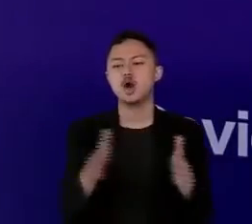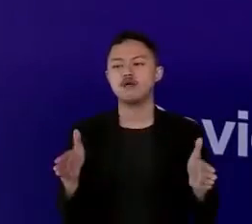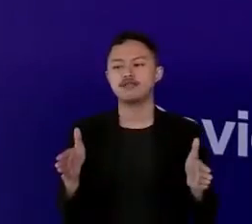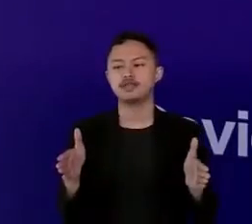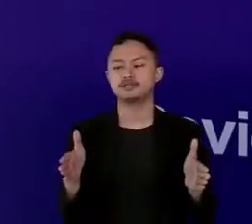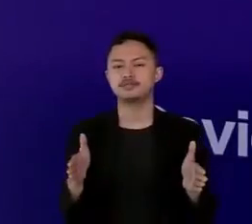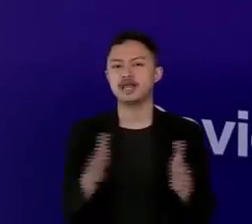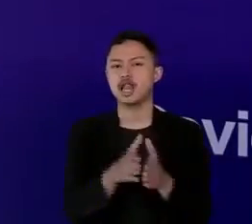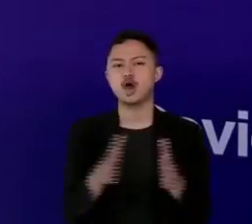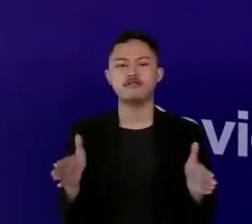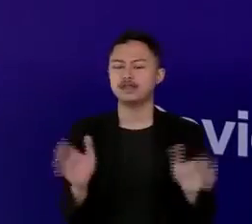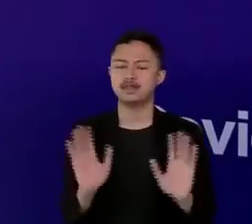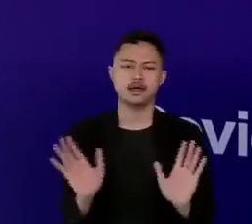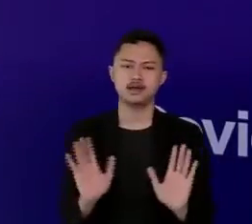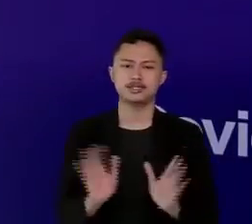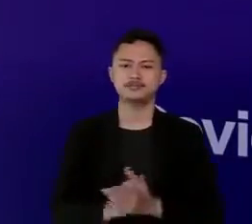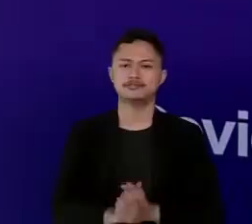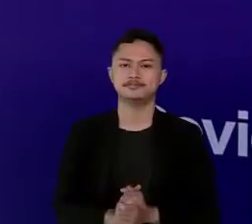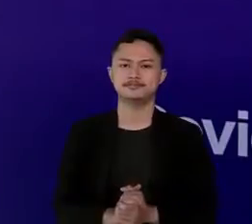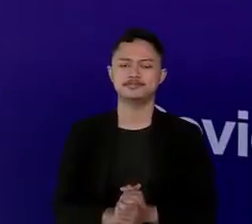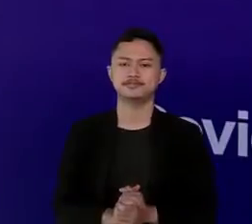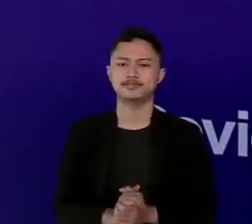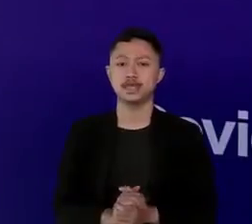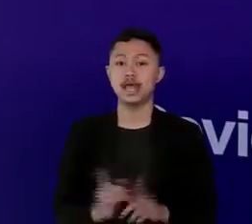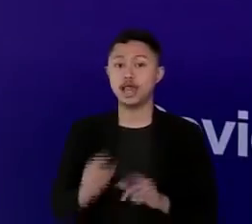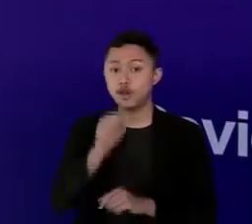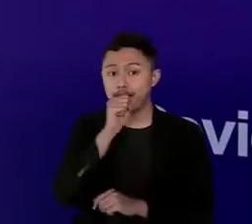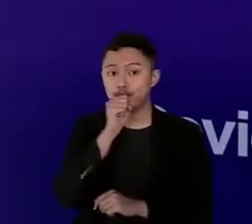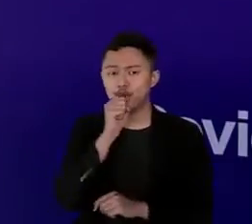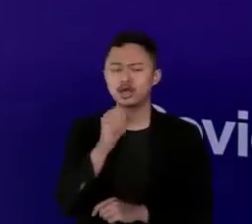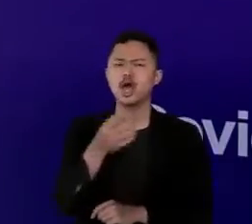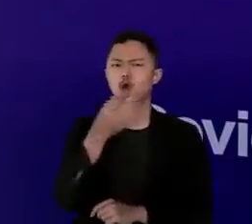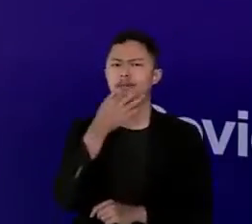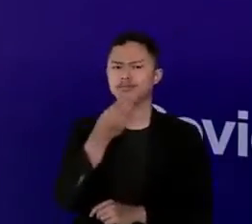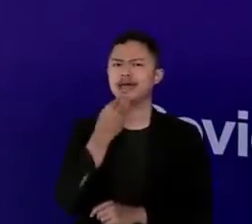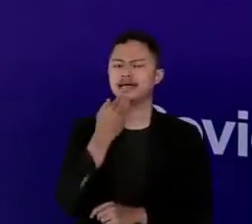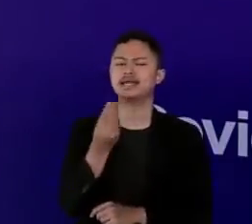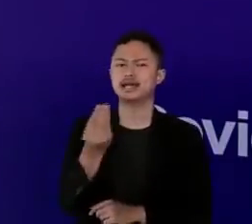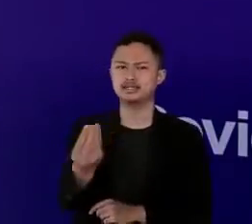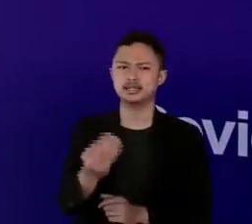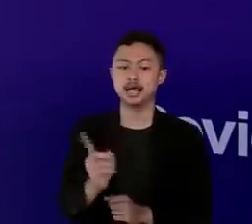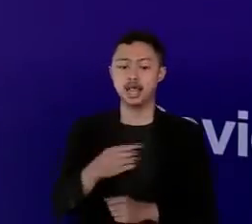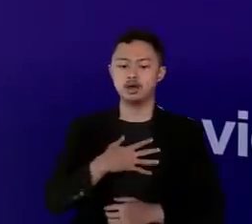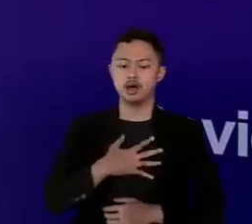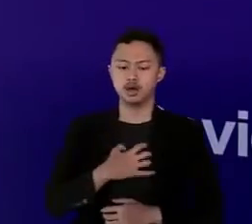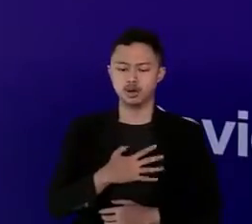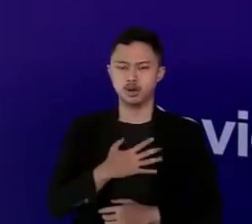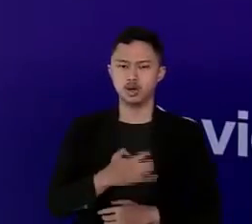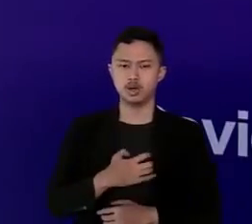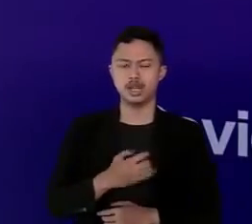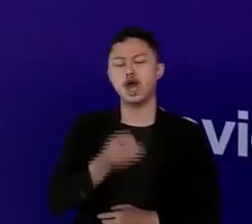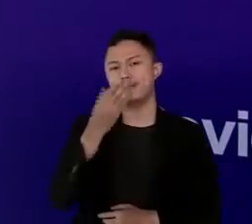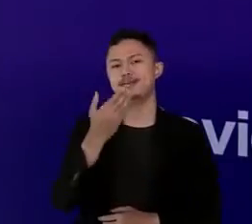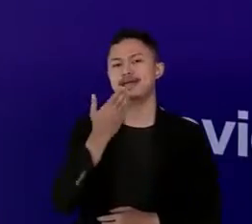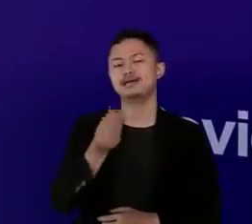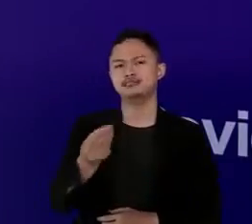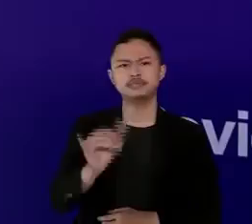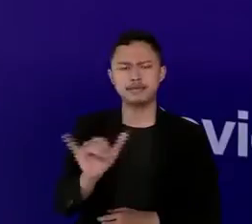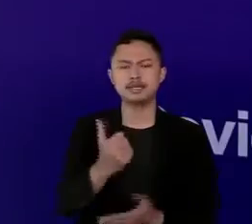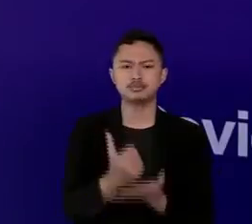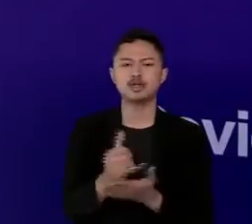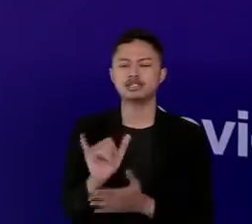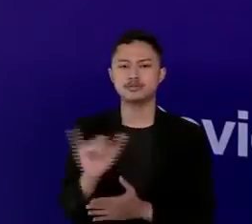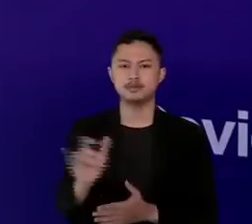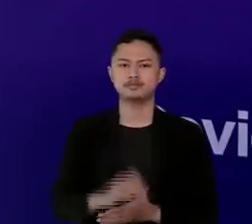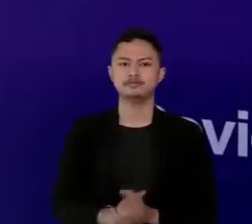memberikan obat-obat untuk gejalanya Kalau batuk kita pakai obat batuk kyoso kita atasi sesaknya ya